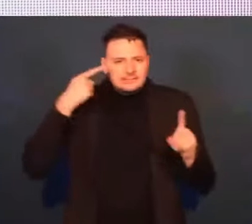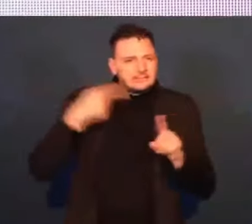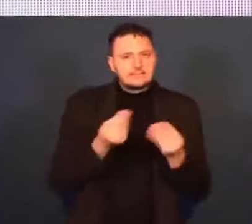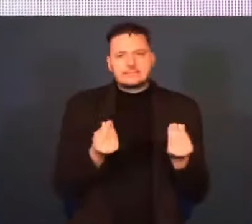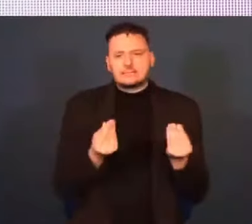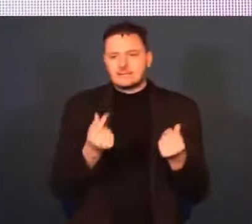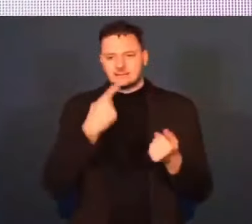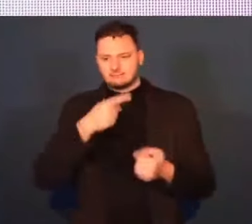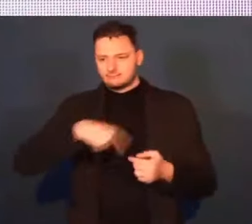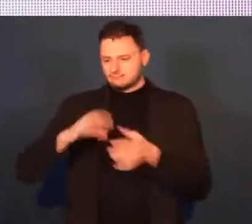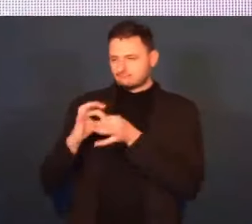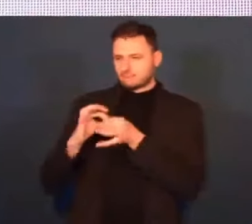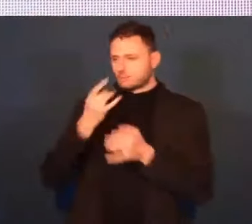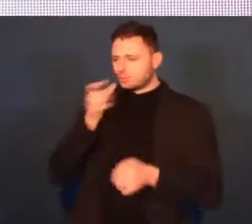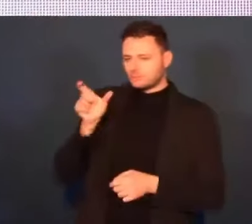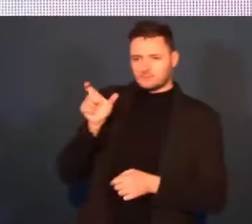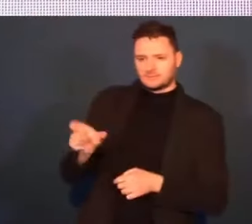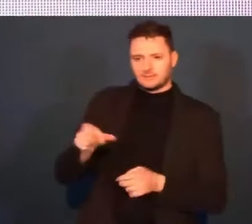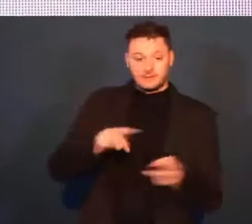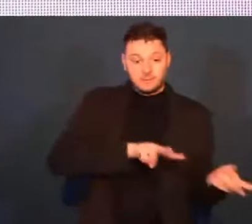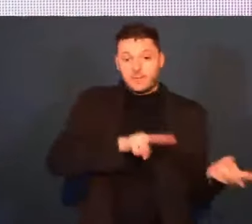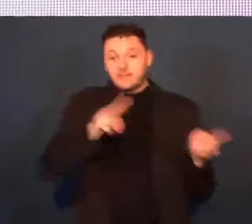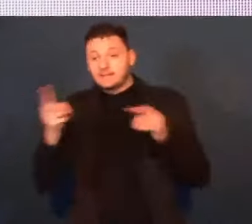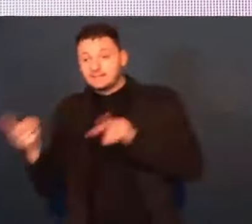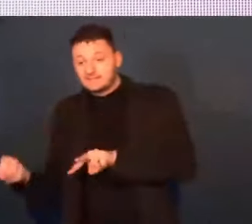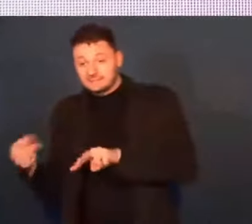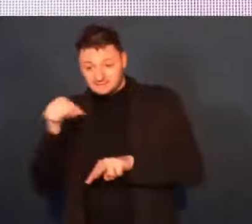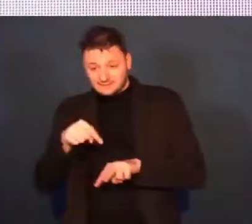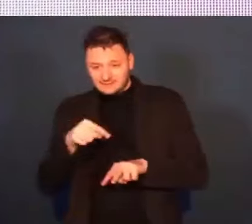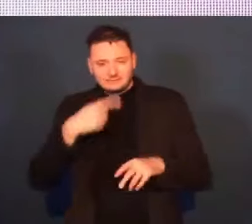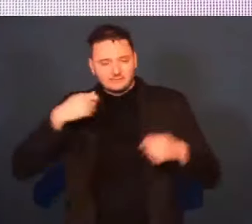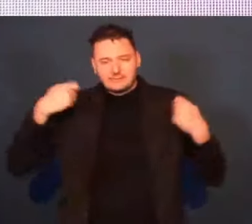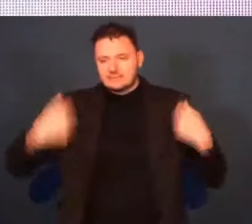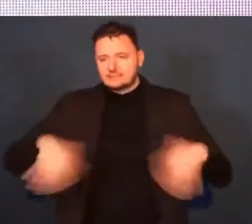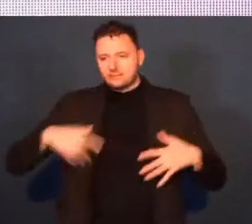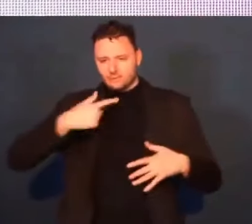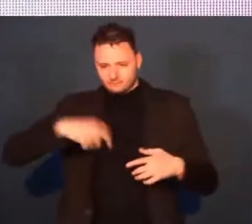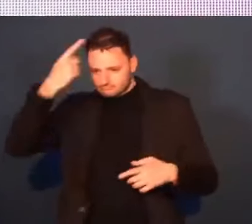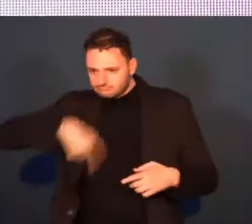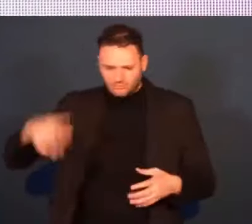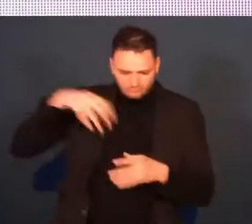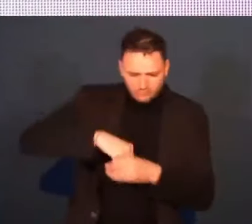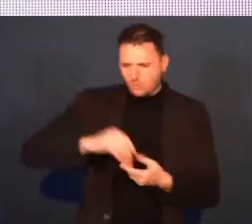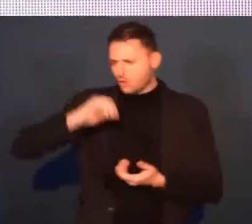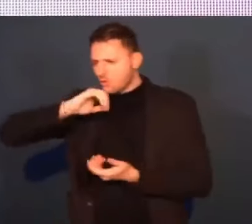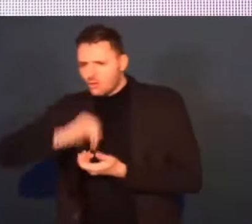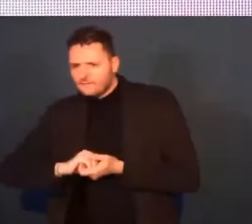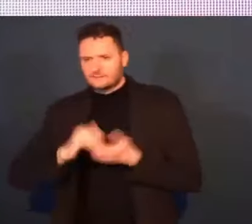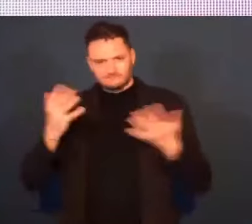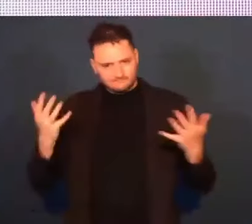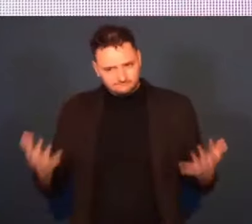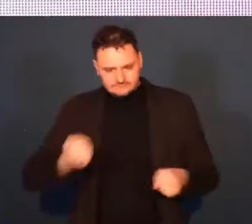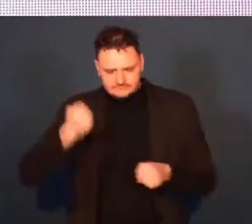тази заявка. Каква огромна цена, лична, колективна, трябва да се плати,